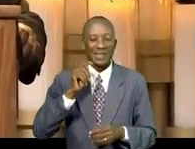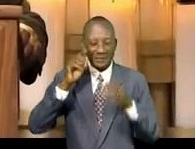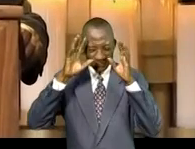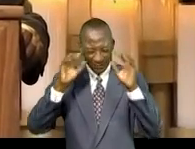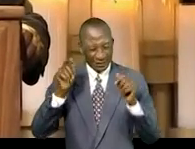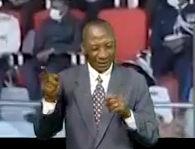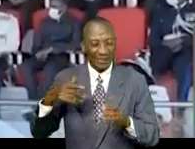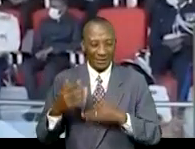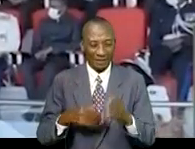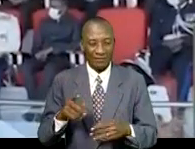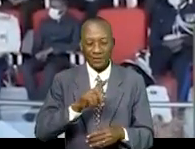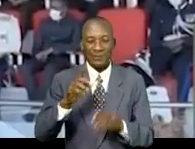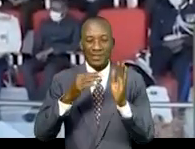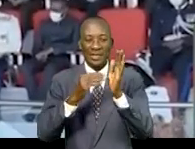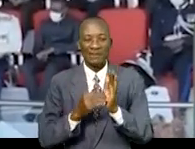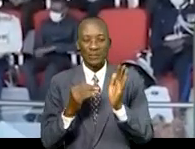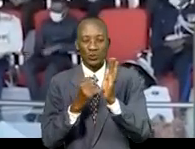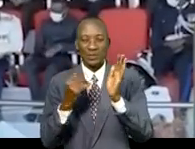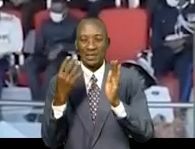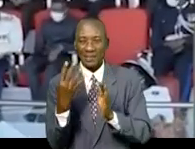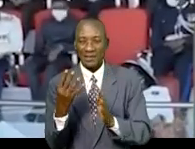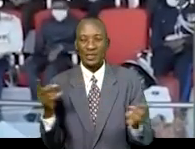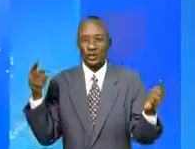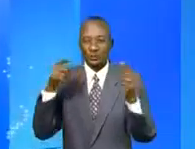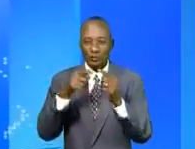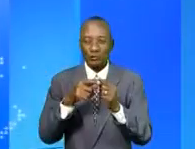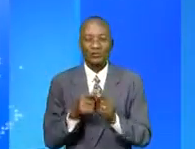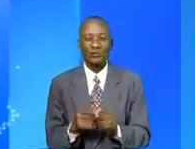Zambie de 1964 à 1991.